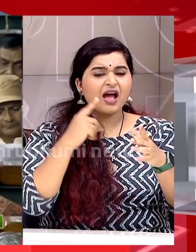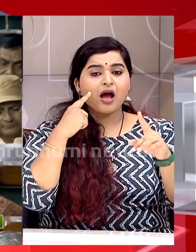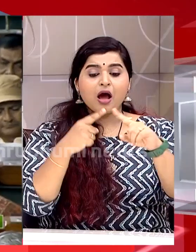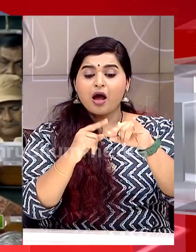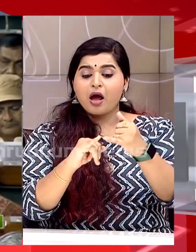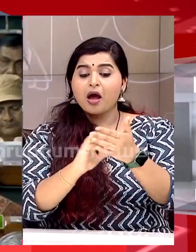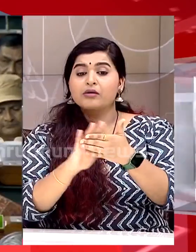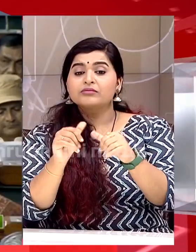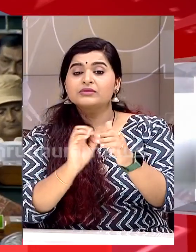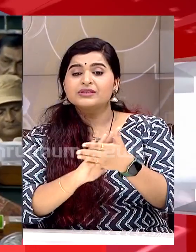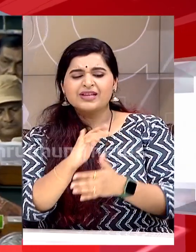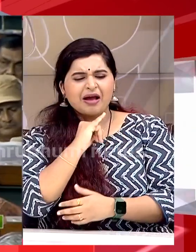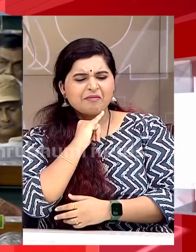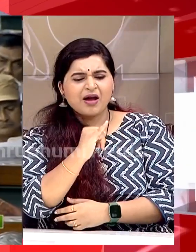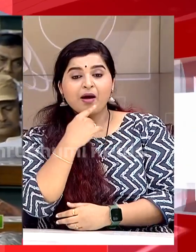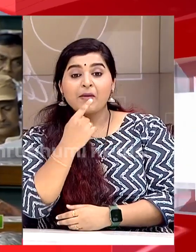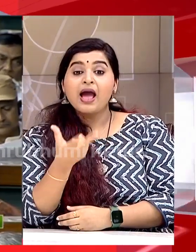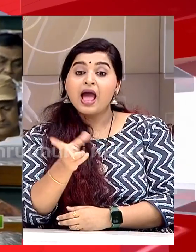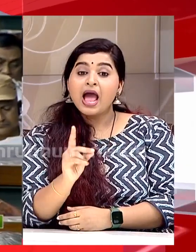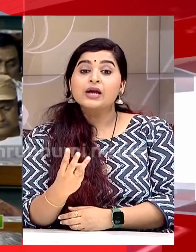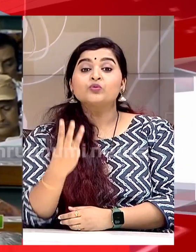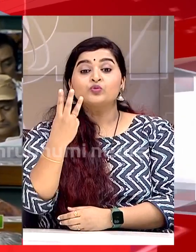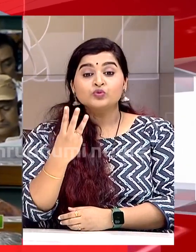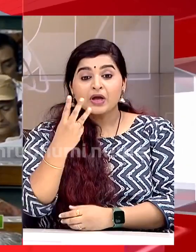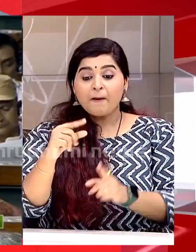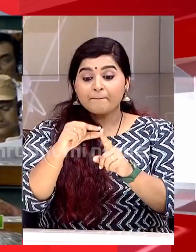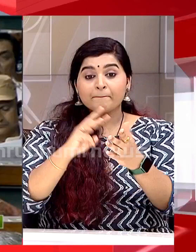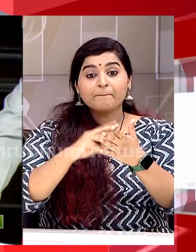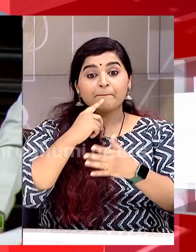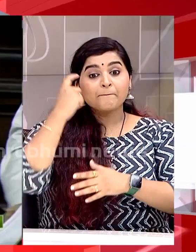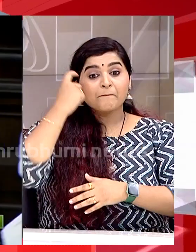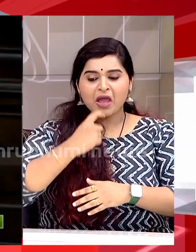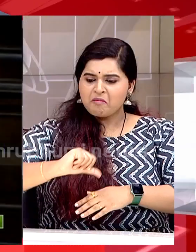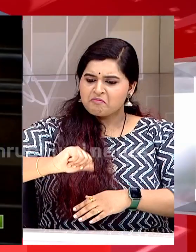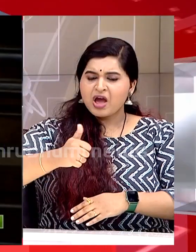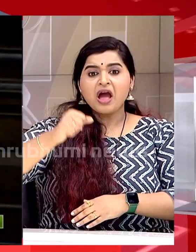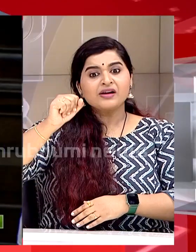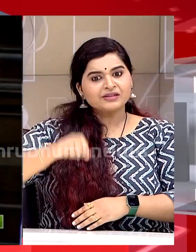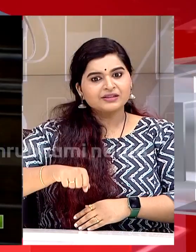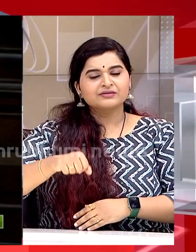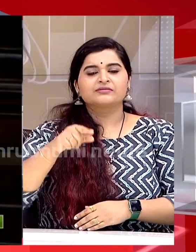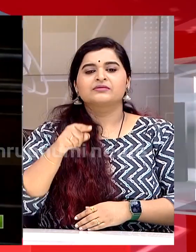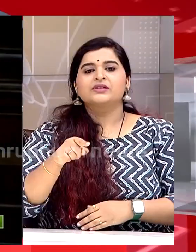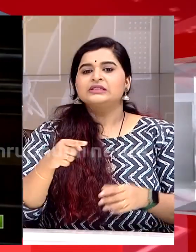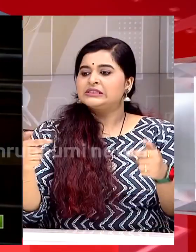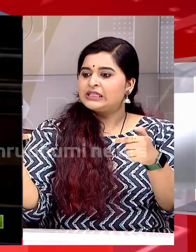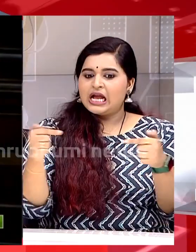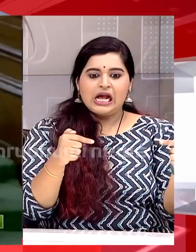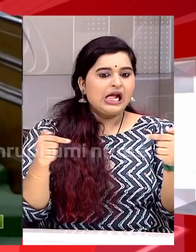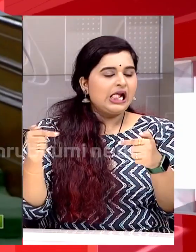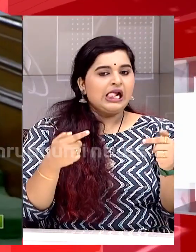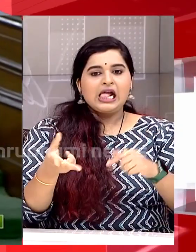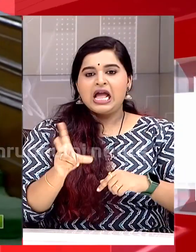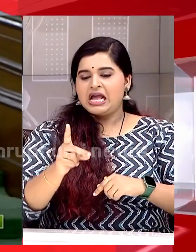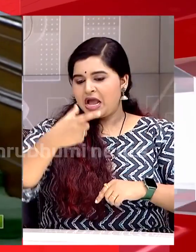തവണയും വൻ ഭൂരിപക്ഷത്തോടെ മോദി അധികാരത്തിൽ വരുമെന്നും അമിത്ഷാ. പി ബസന്താണ് വിവരങ്ങളുമായി. ബസന്ത്, രാജ്യസഭ വീണ്ടും ബഹളത്തിൽ മുങ്ങാനിടയായ